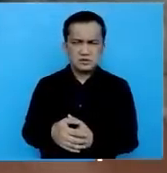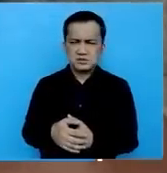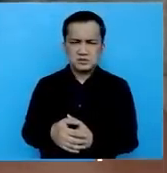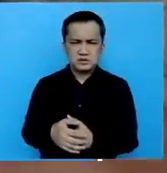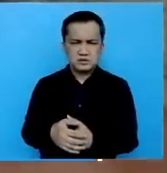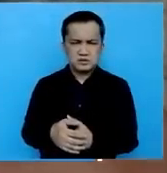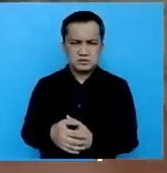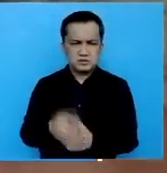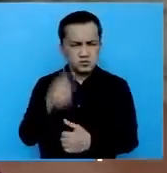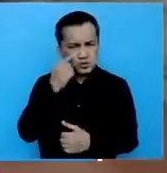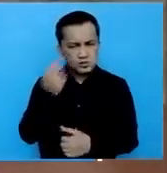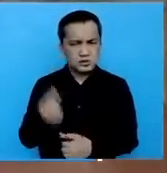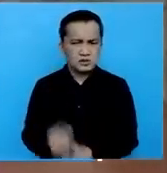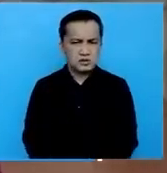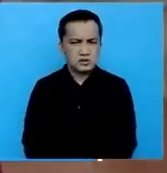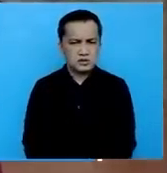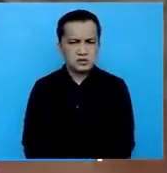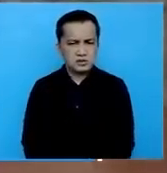Possibly sir.